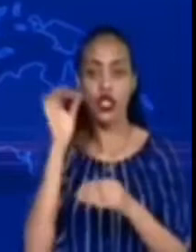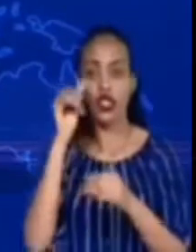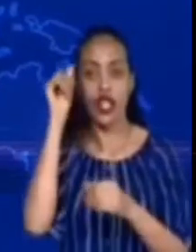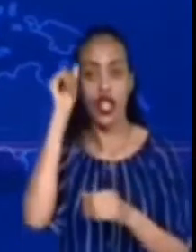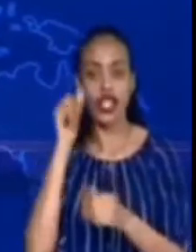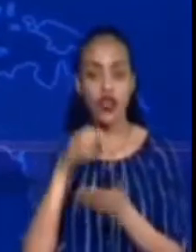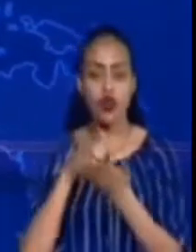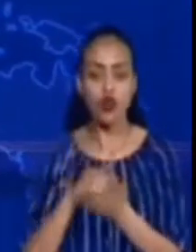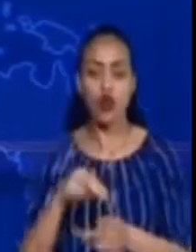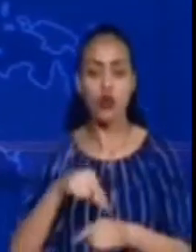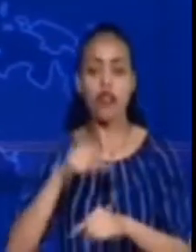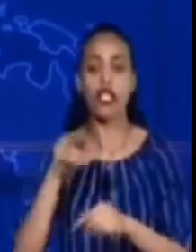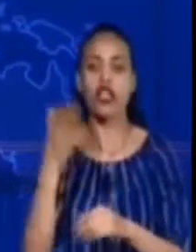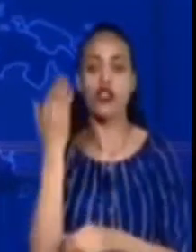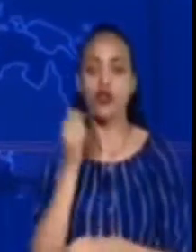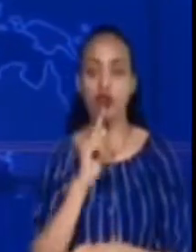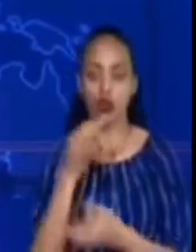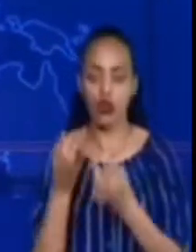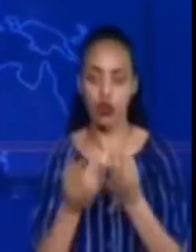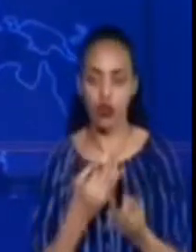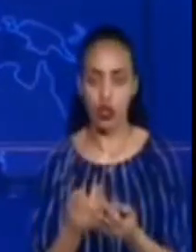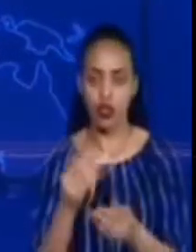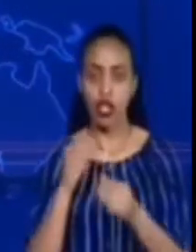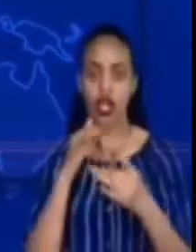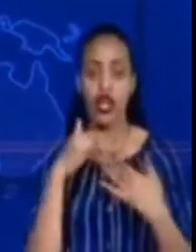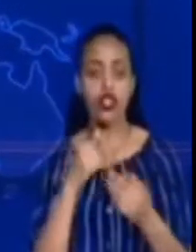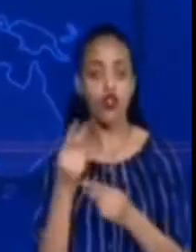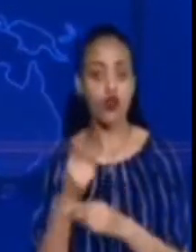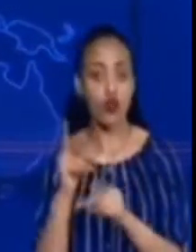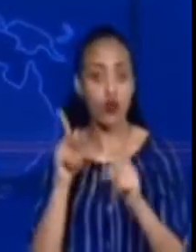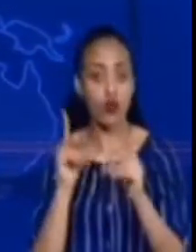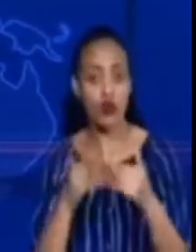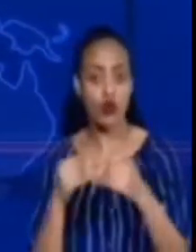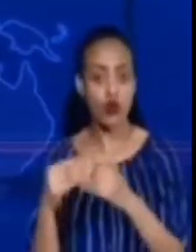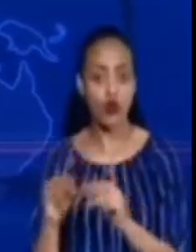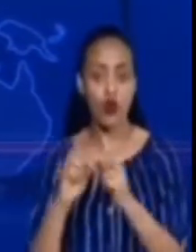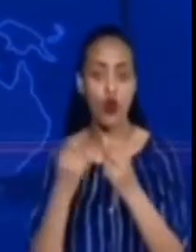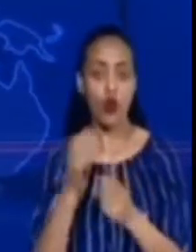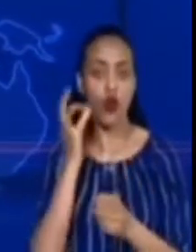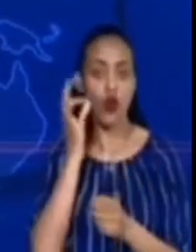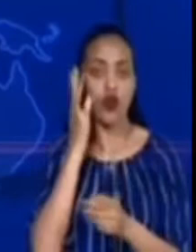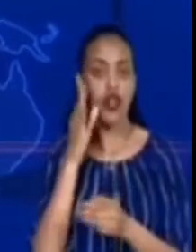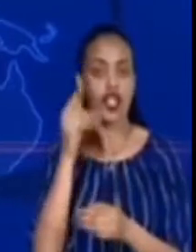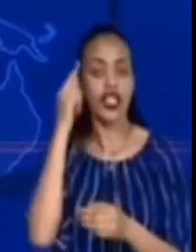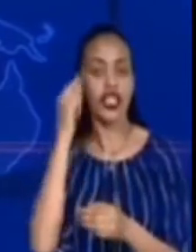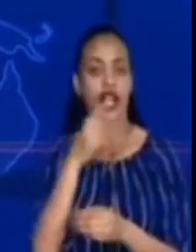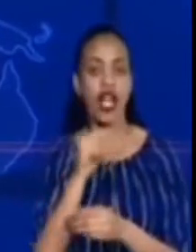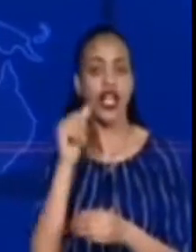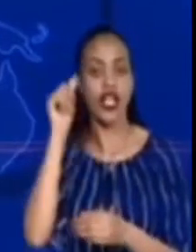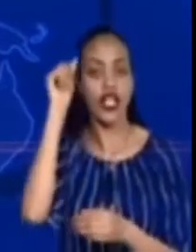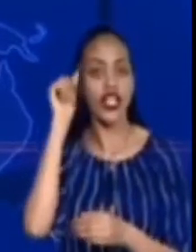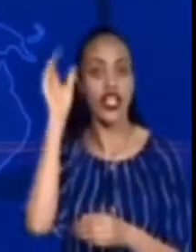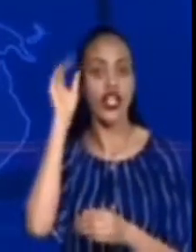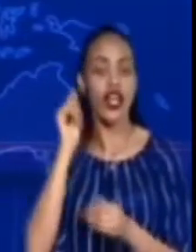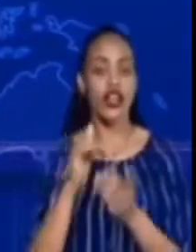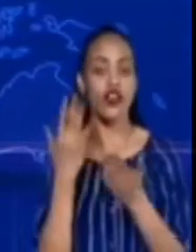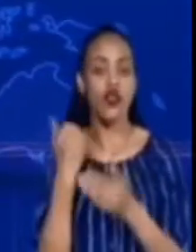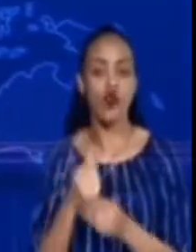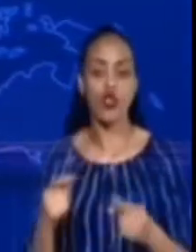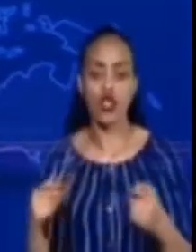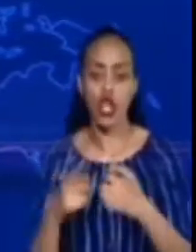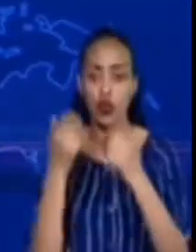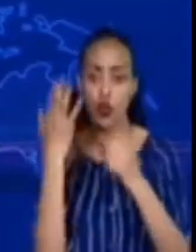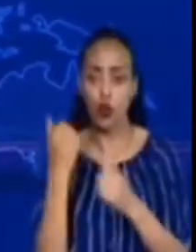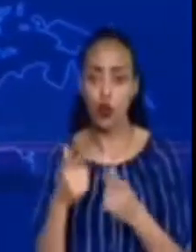እርሶ ይሆን ይማኛ እንዴ ይሆን ይማኛ እርሶ እንደዚህ ማረቆ ትክክል አይደለም ትክክል እየሰሩ አይደለም ይሆን